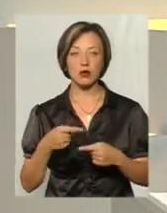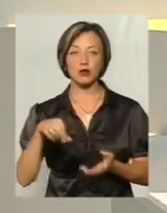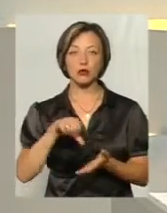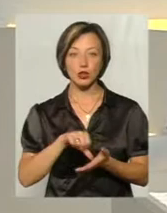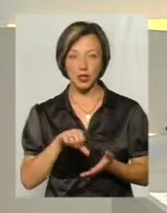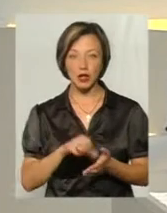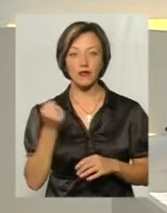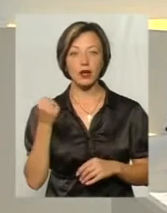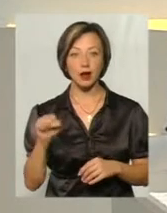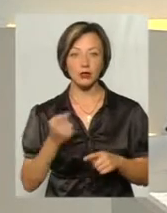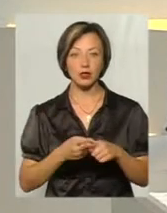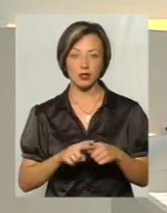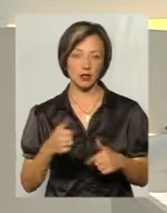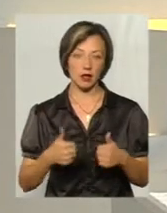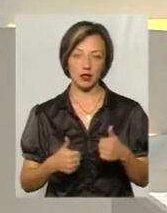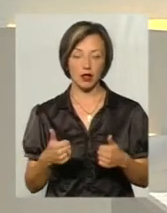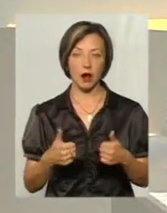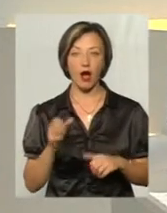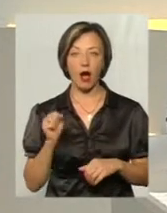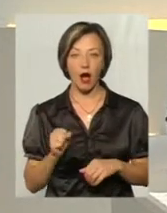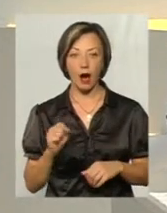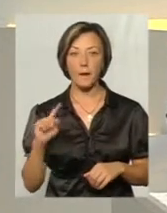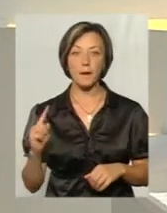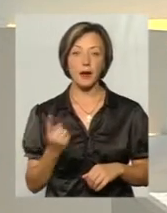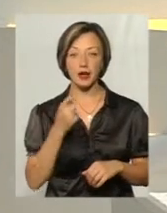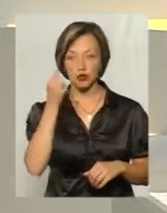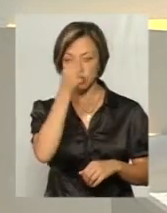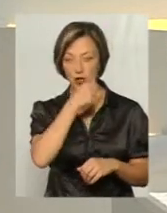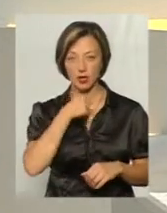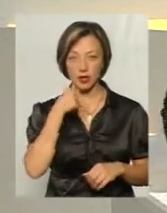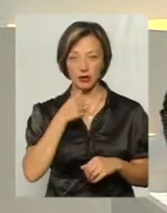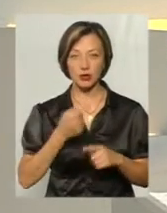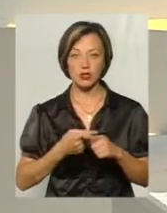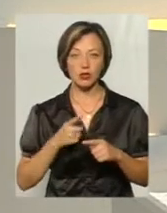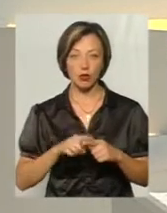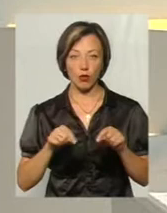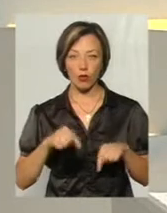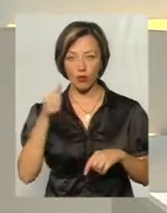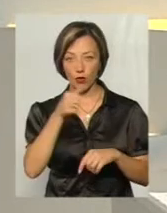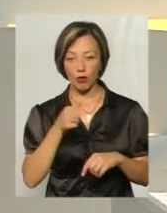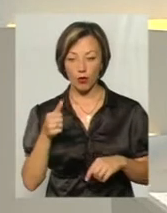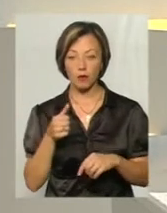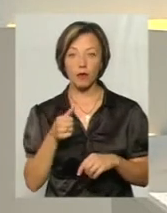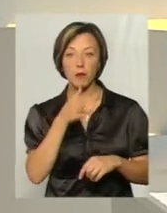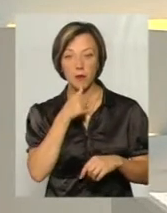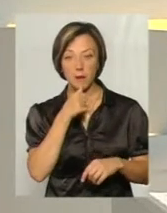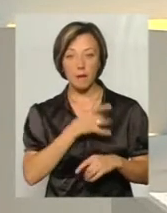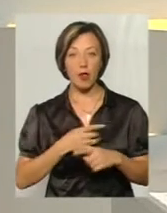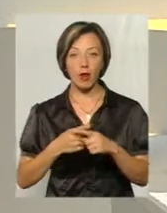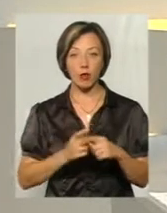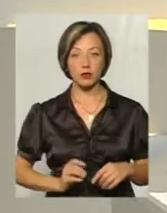приймають участь і виграють у цих тендерах. А в перший рік цього року зайшли білоруси,